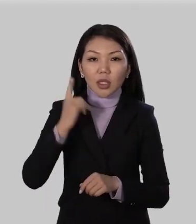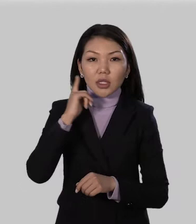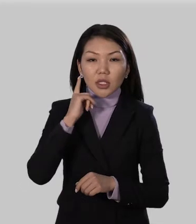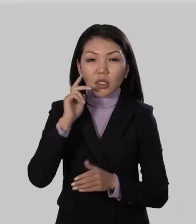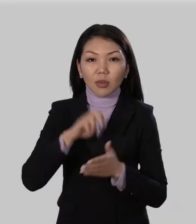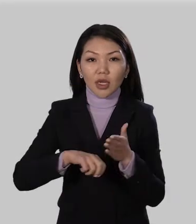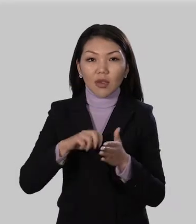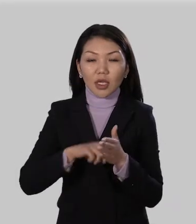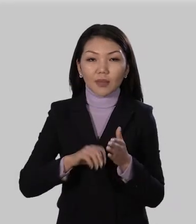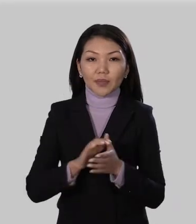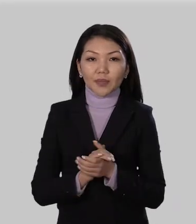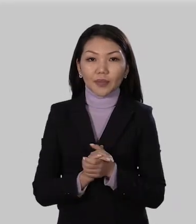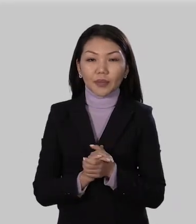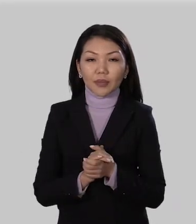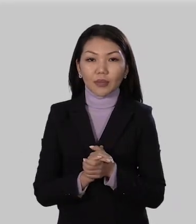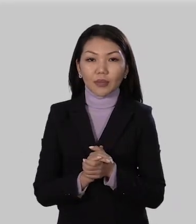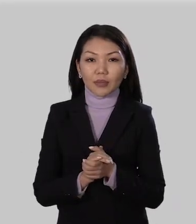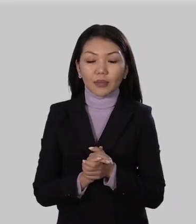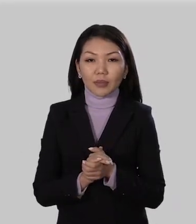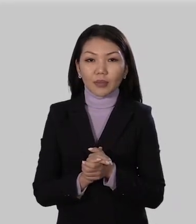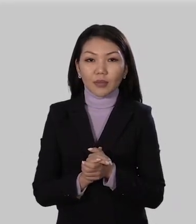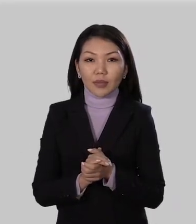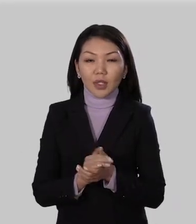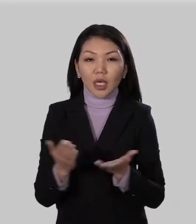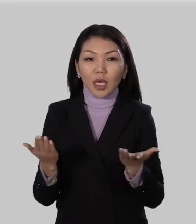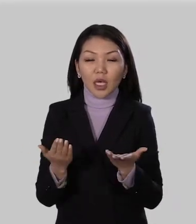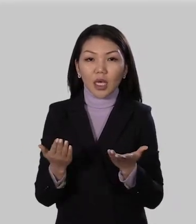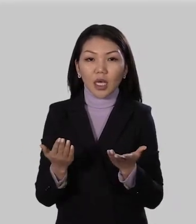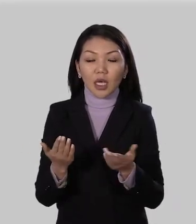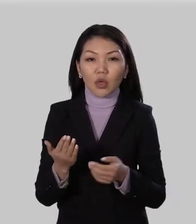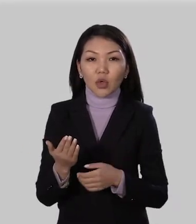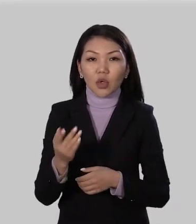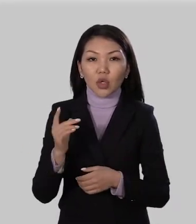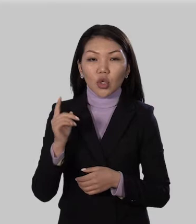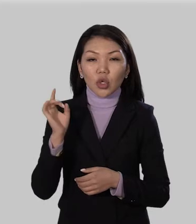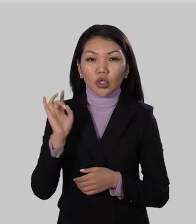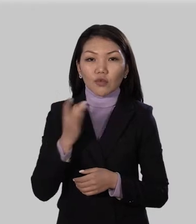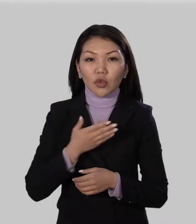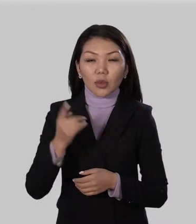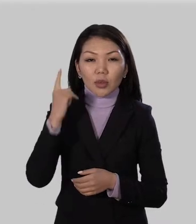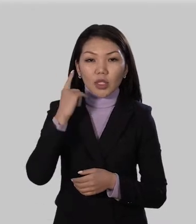предположение. Прислушаемся к словам. Какой звук мы слышим в приставках?